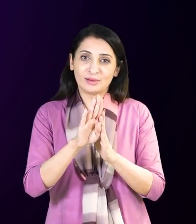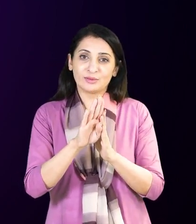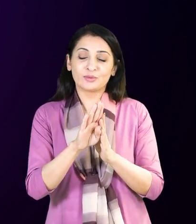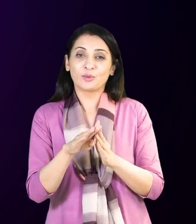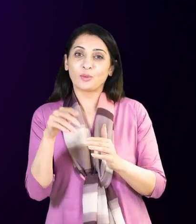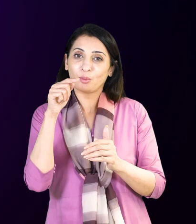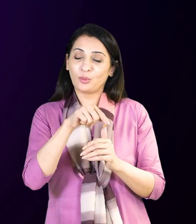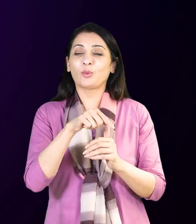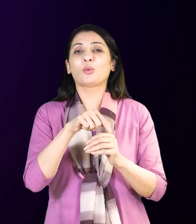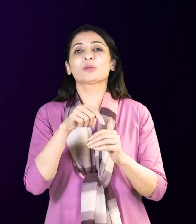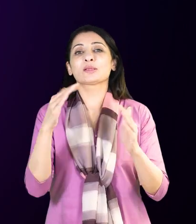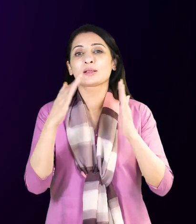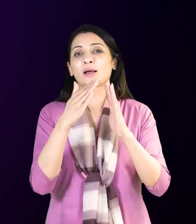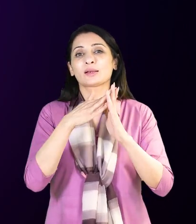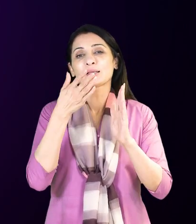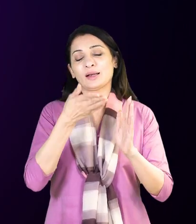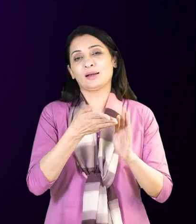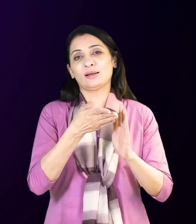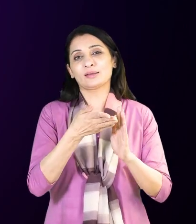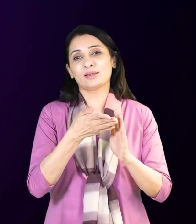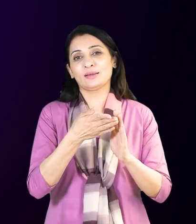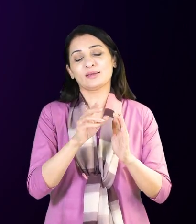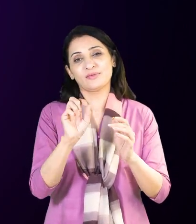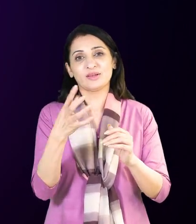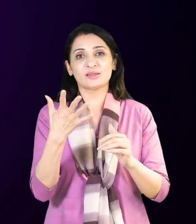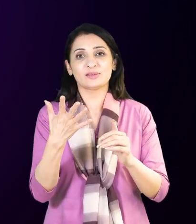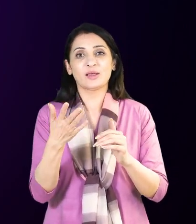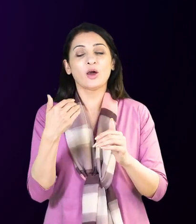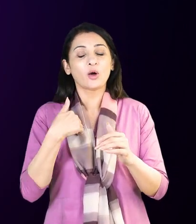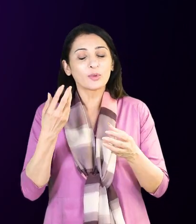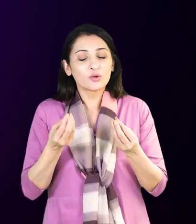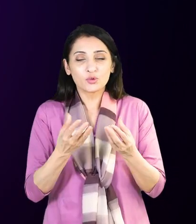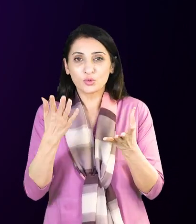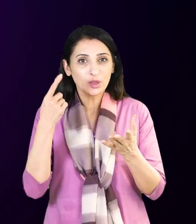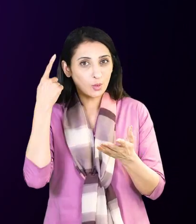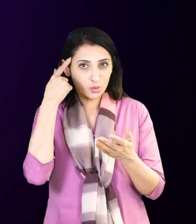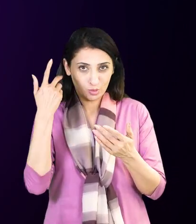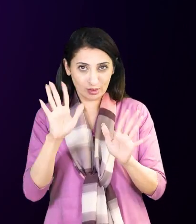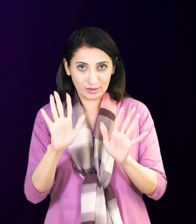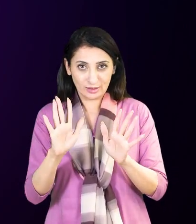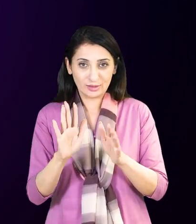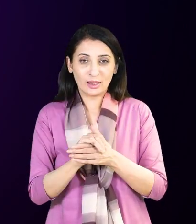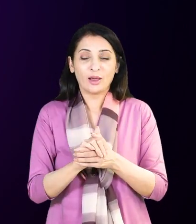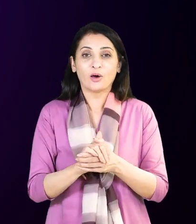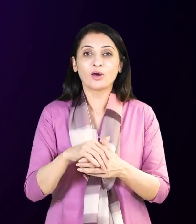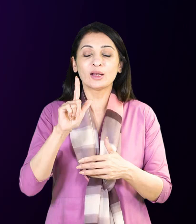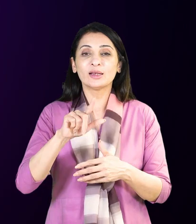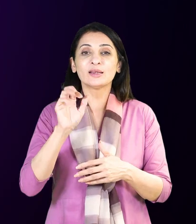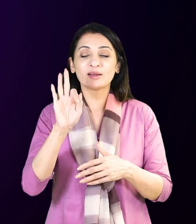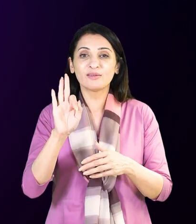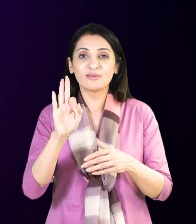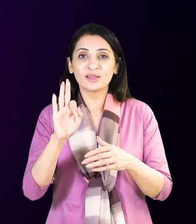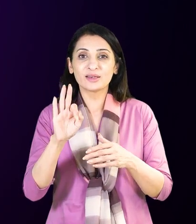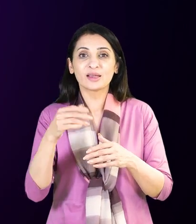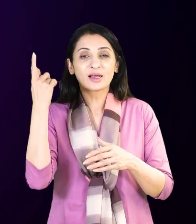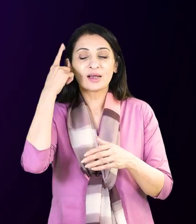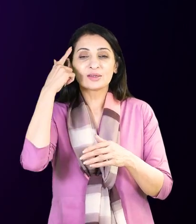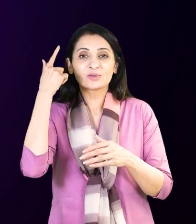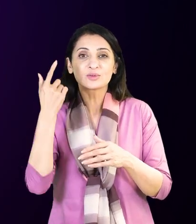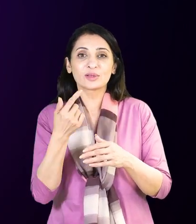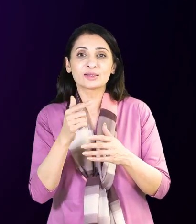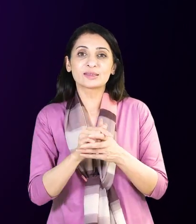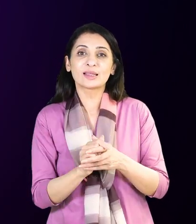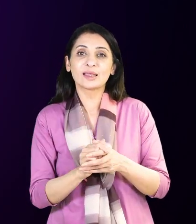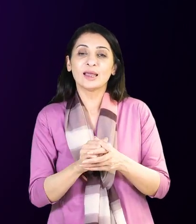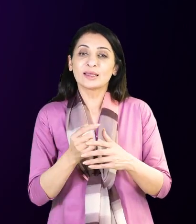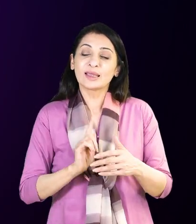कि मैं अगर वो करती हूँ तो टू दैट रूम एंड फ्रॉम देयर एक्चुअली दे स्टार्टेड एंड द कॉन्सेप्ट। और लिटिल फीट का कॉन्सेप्ट ही एक्चुअली